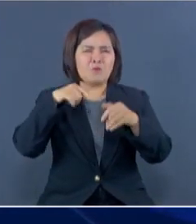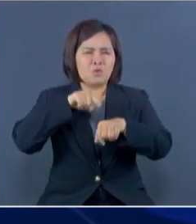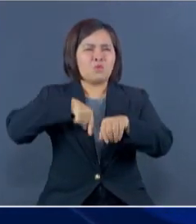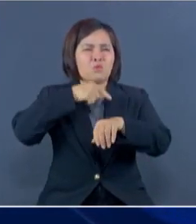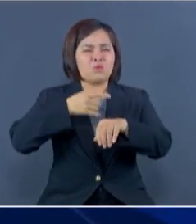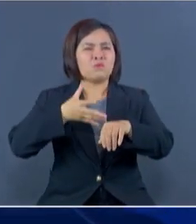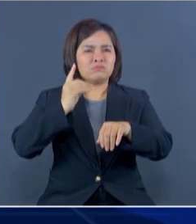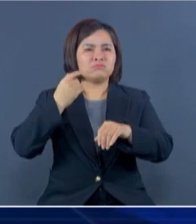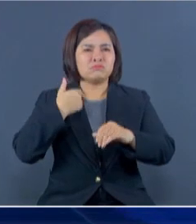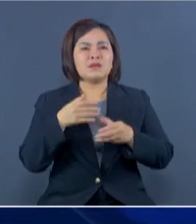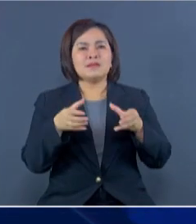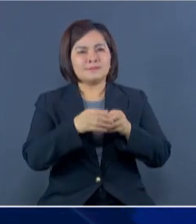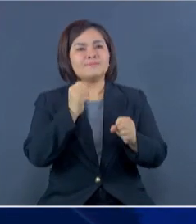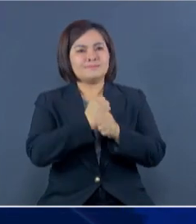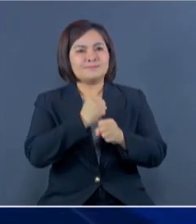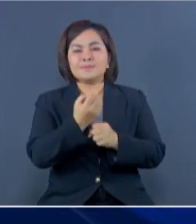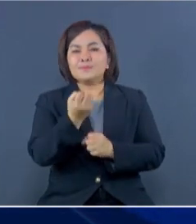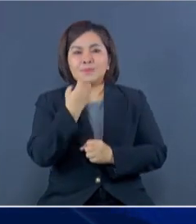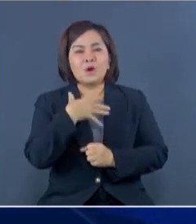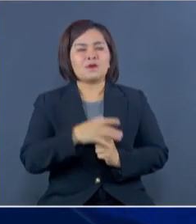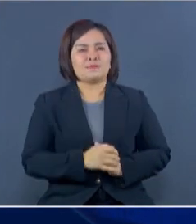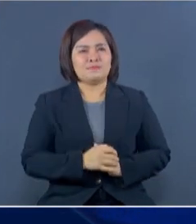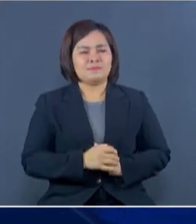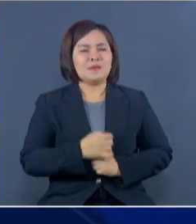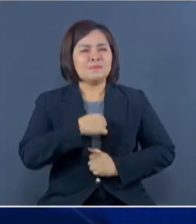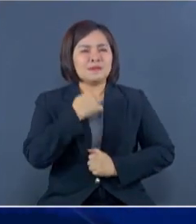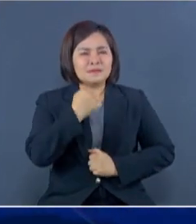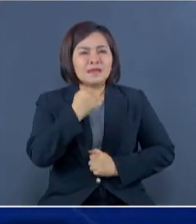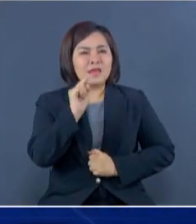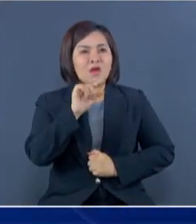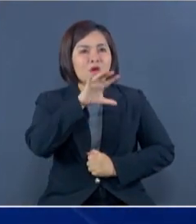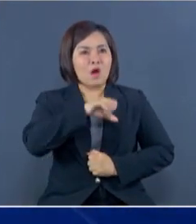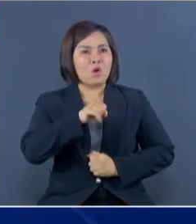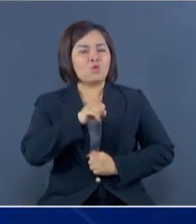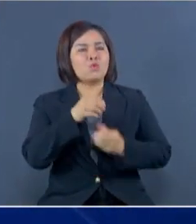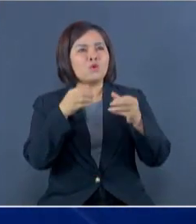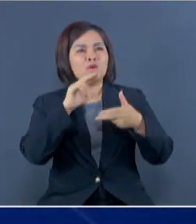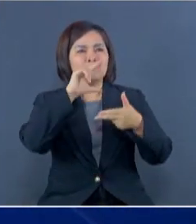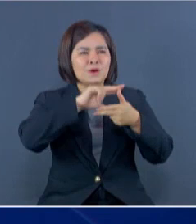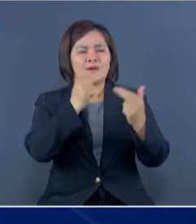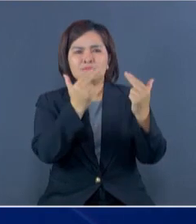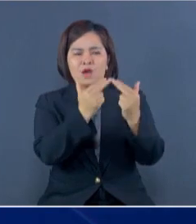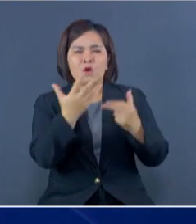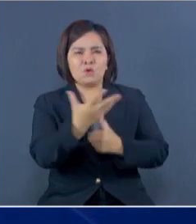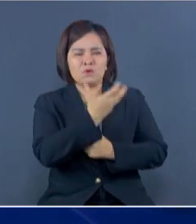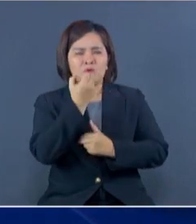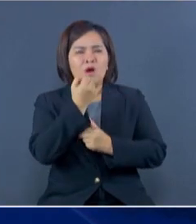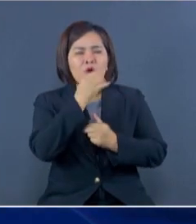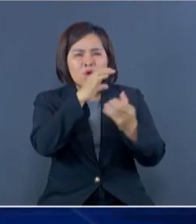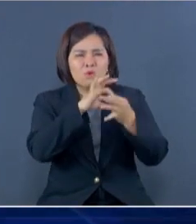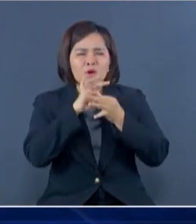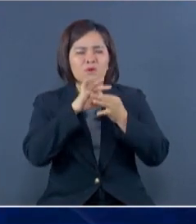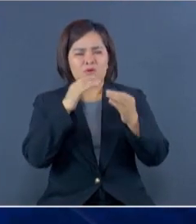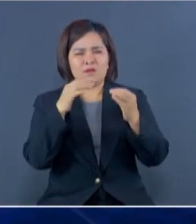าคณะเจรจาเองก็ให้คำมั่นครับว่าจะไม่มีการดึงพรรคสองลุงเนี่ยมาร่วมรัฐบาลอย่างแน่นอน